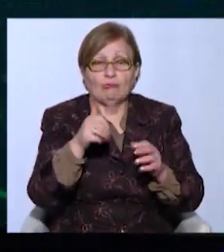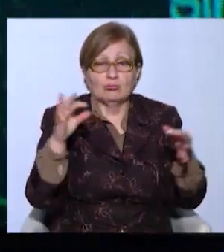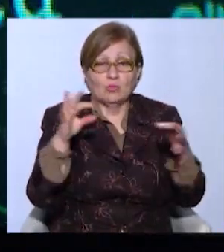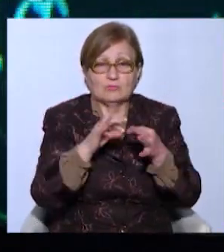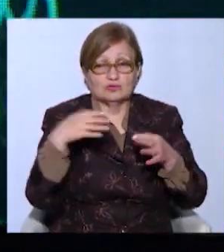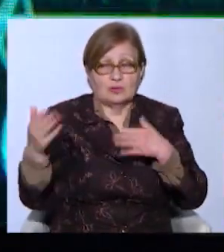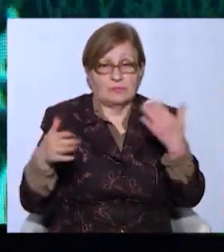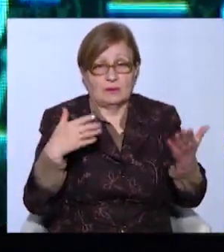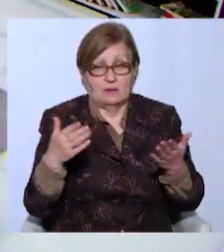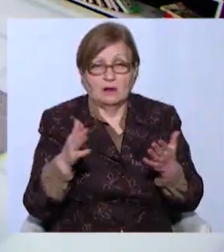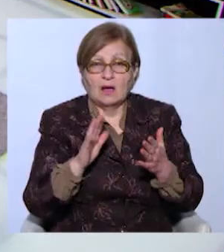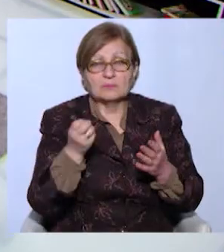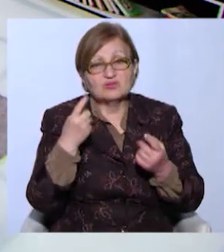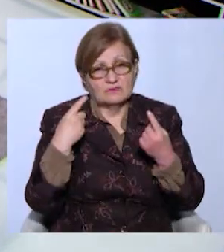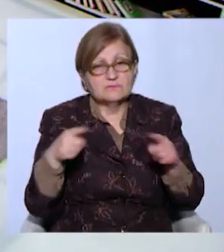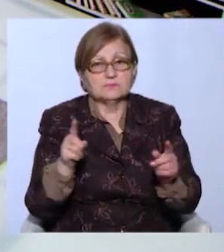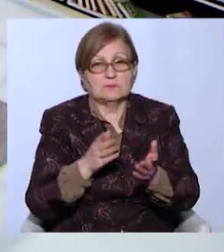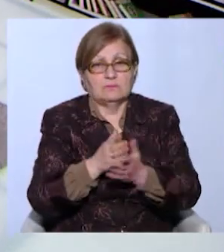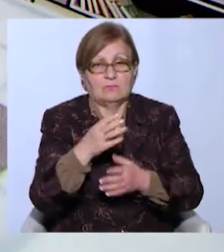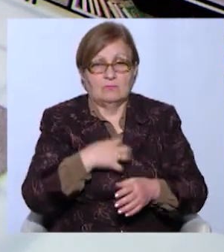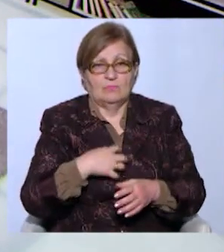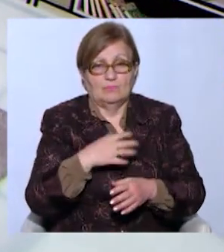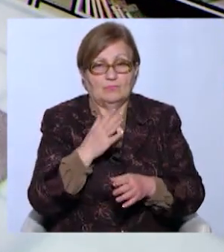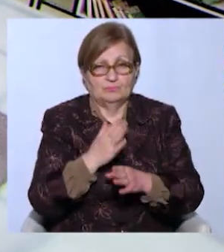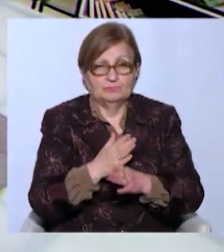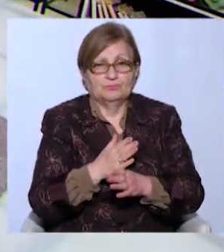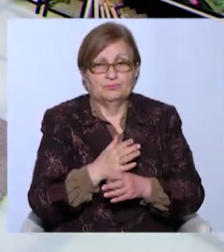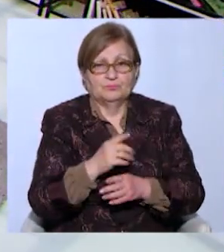გვერდები, არამედ სხვა მნიშვნელოვანი მონაკვეთების